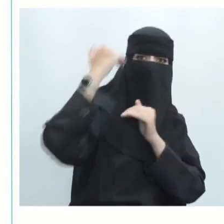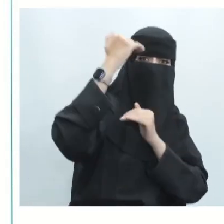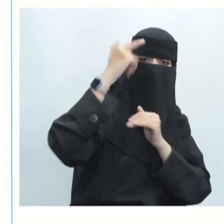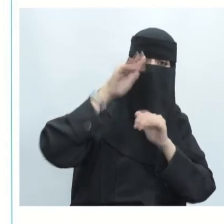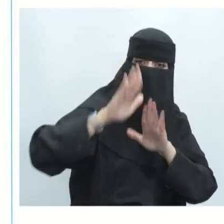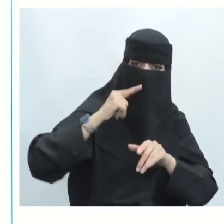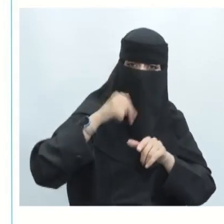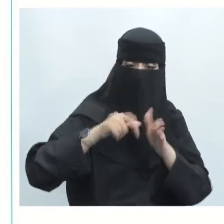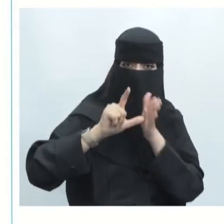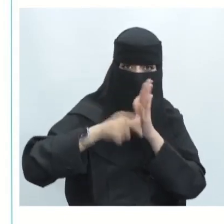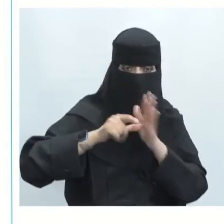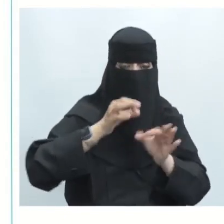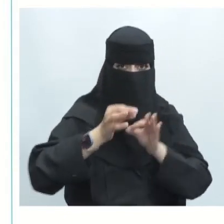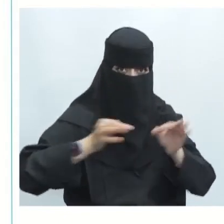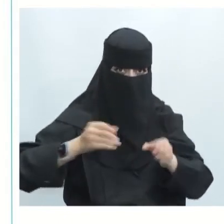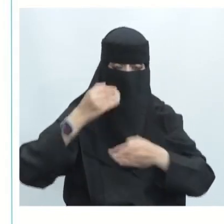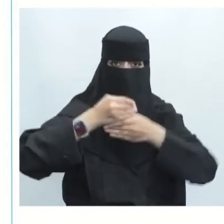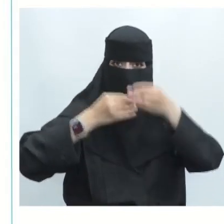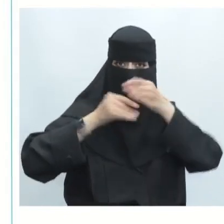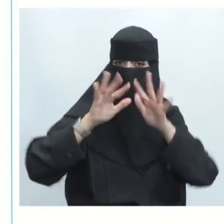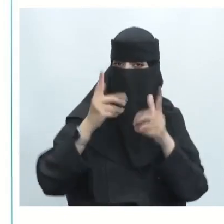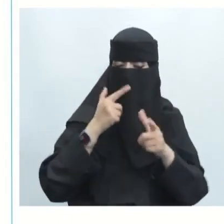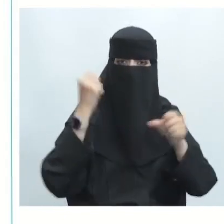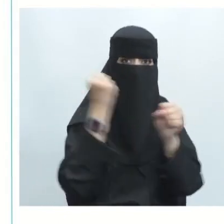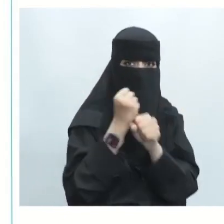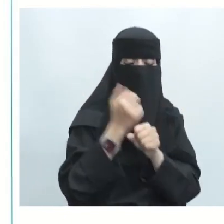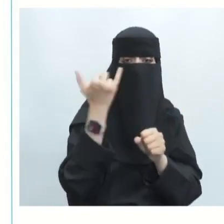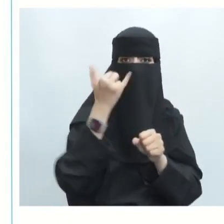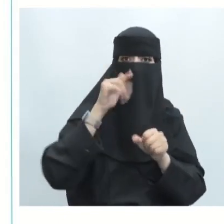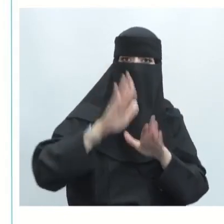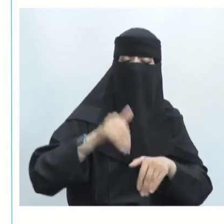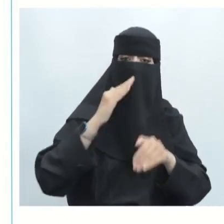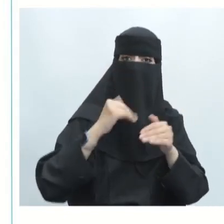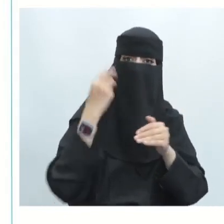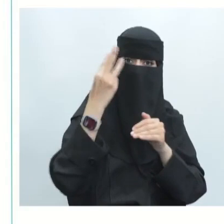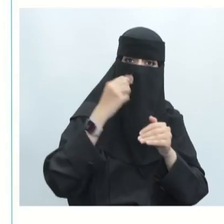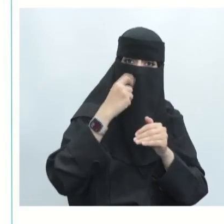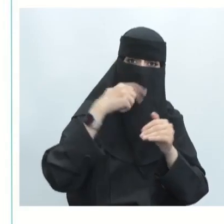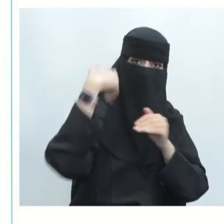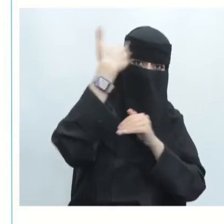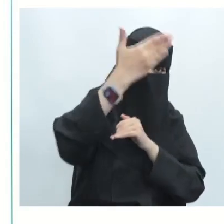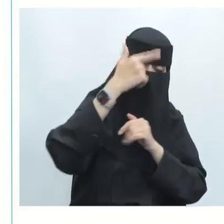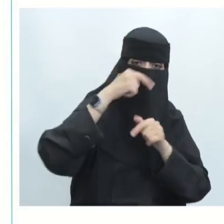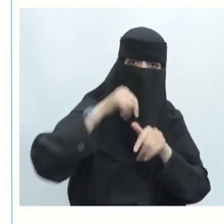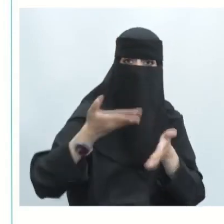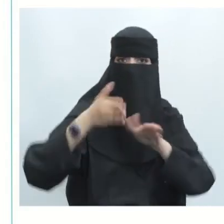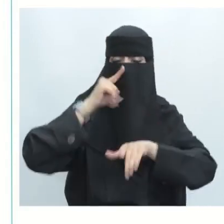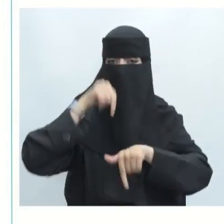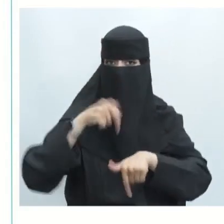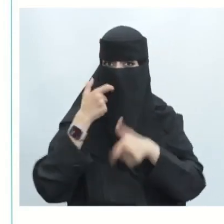على المهام ذات الاولويه للسنوات الثلاث القادمه او اكثر اذا ننظر